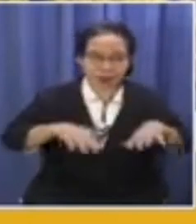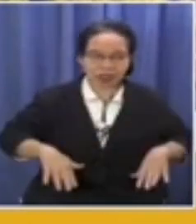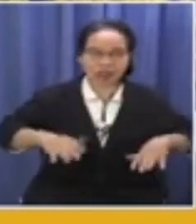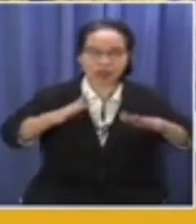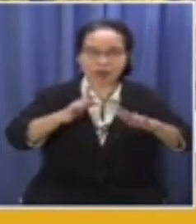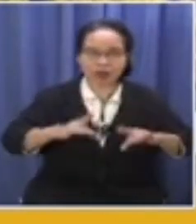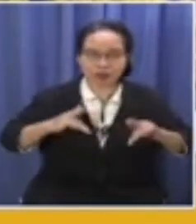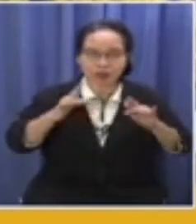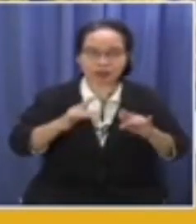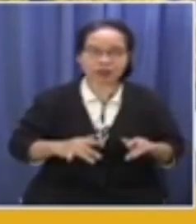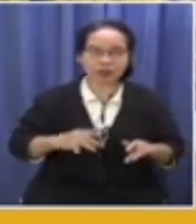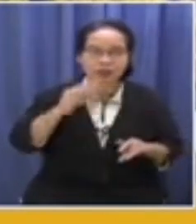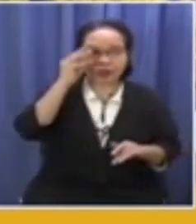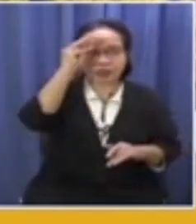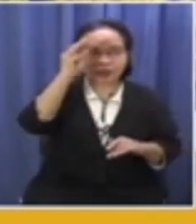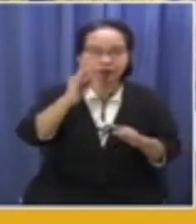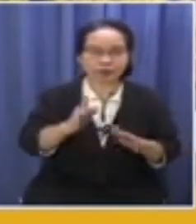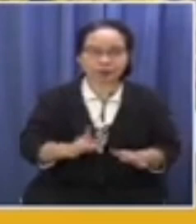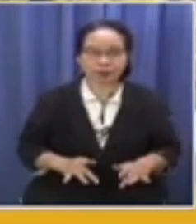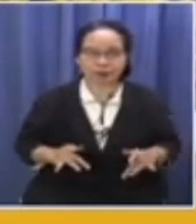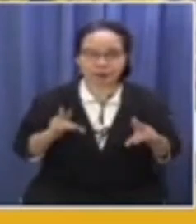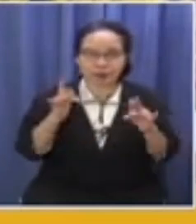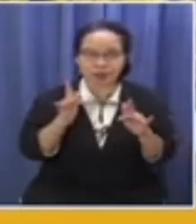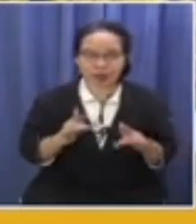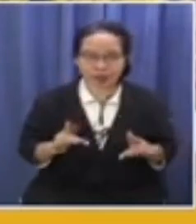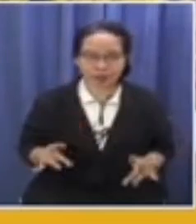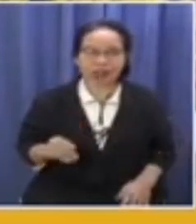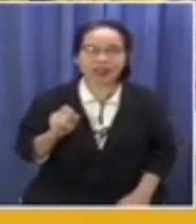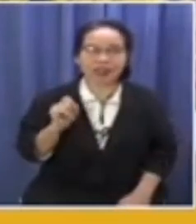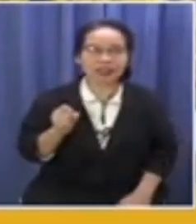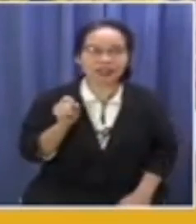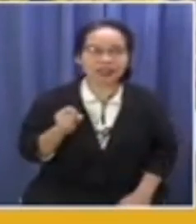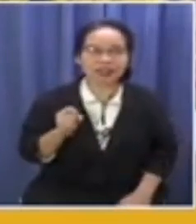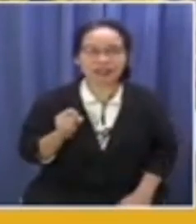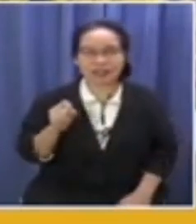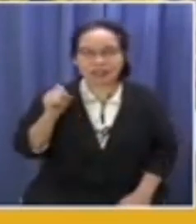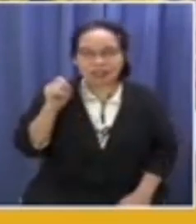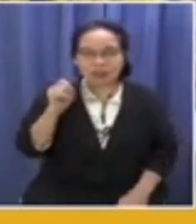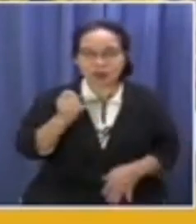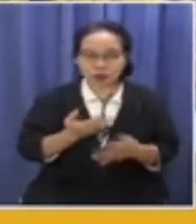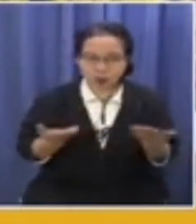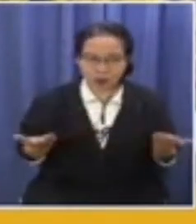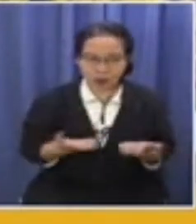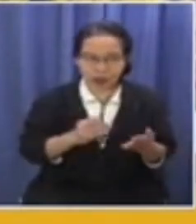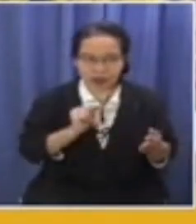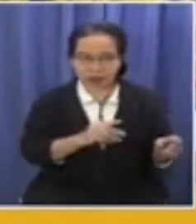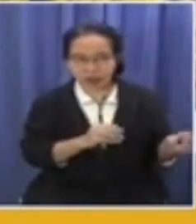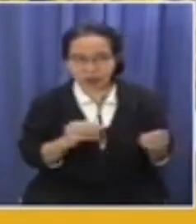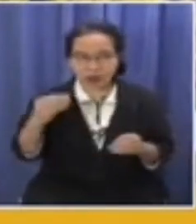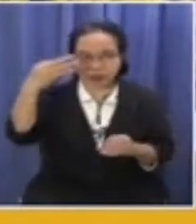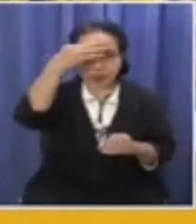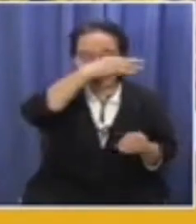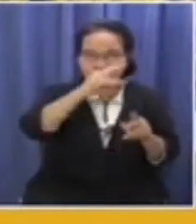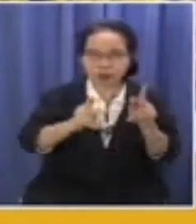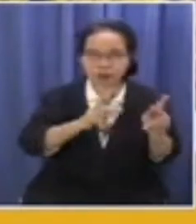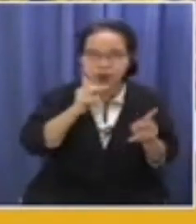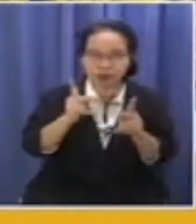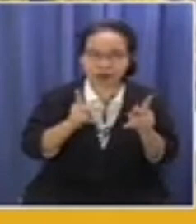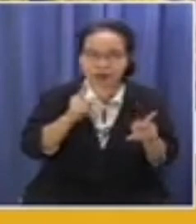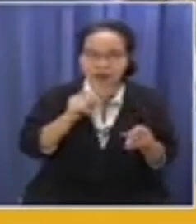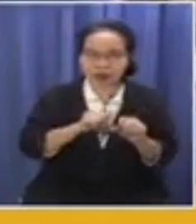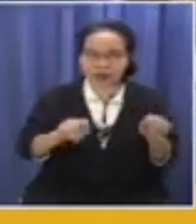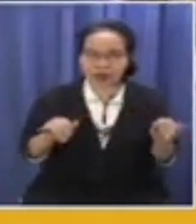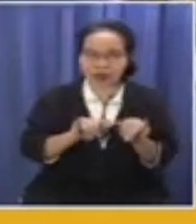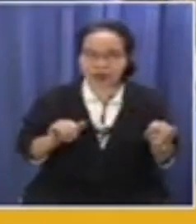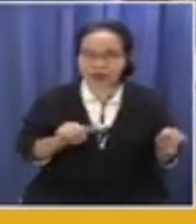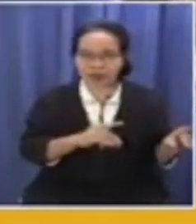maawain siya'y kaaawaan di ba kung ano kasi yung gagawin mo sa kapwa mo tao yun